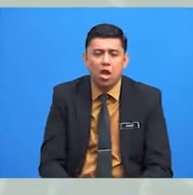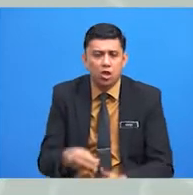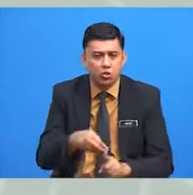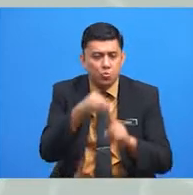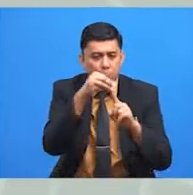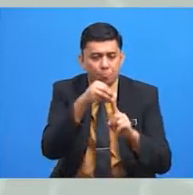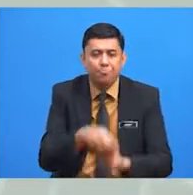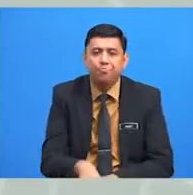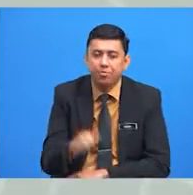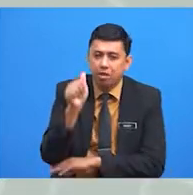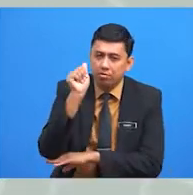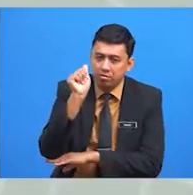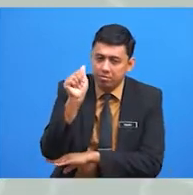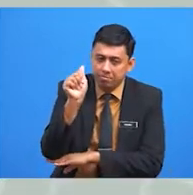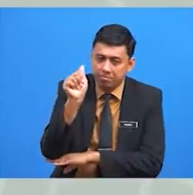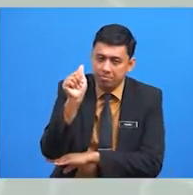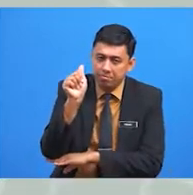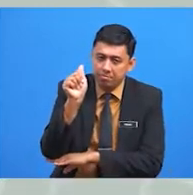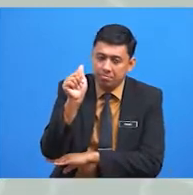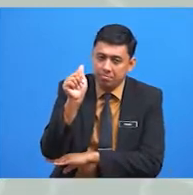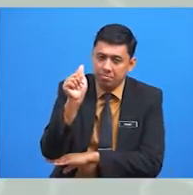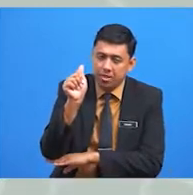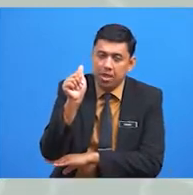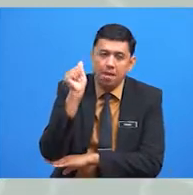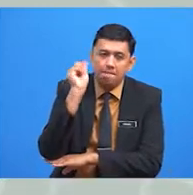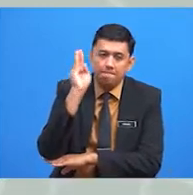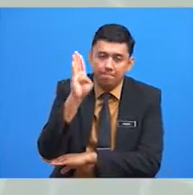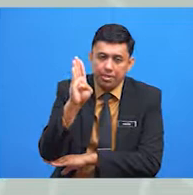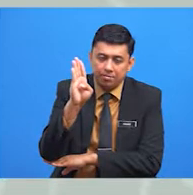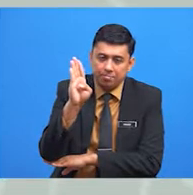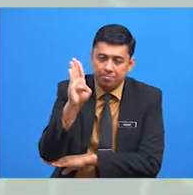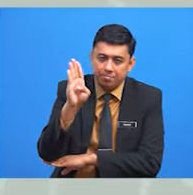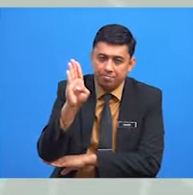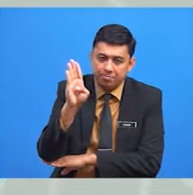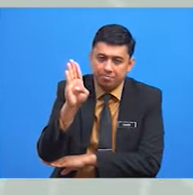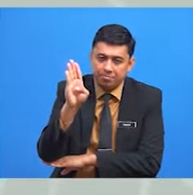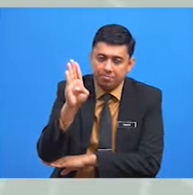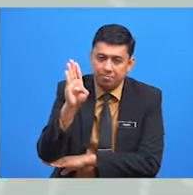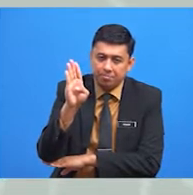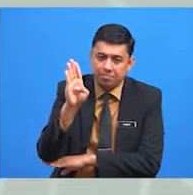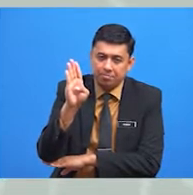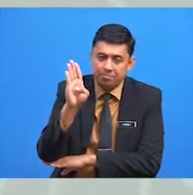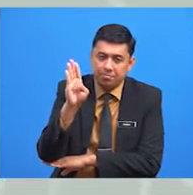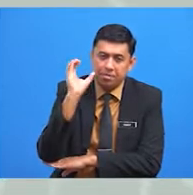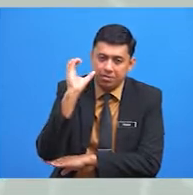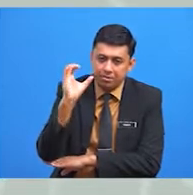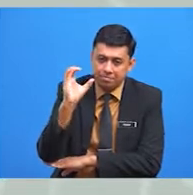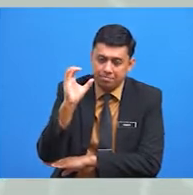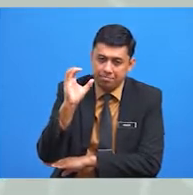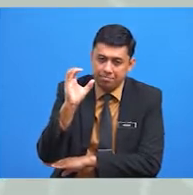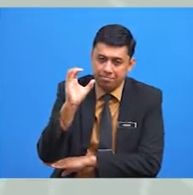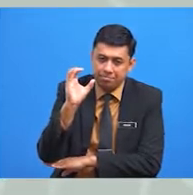Kecuali A. Pelita Bahasa Penggal 1 dan 2, B. Daftar Ejaan Melayu Jawi Rumi,